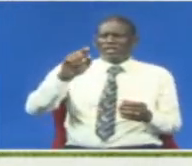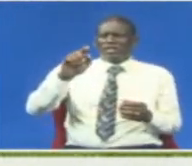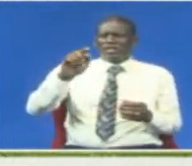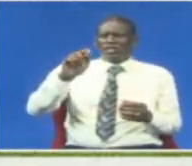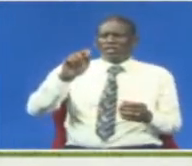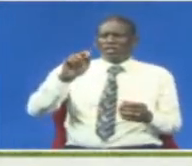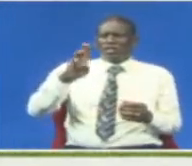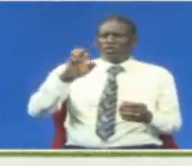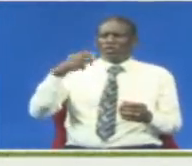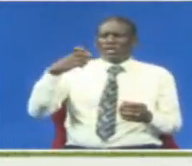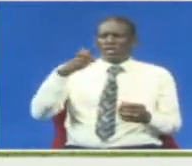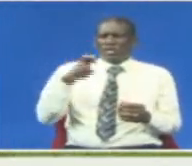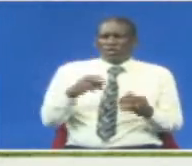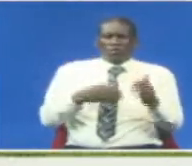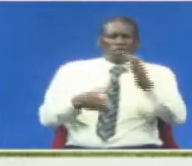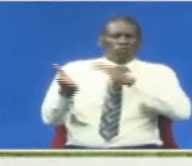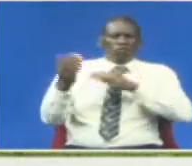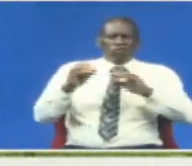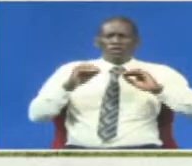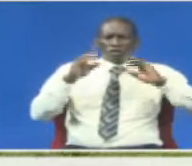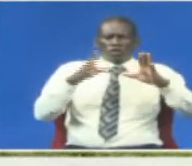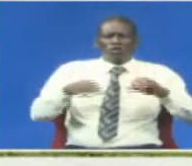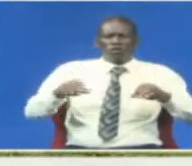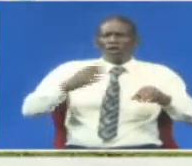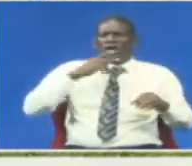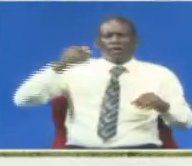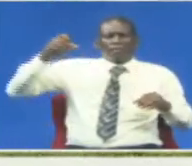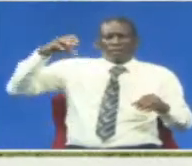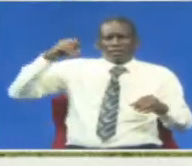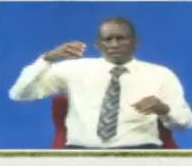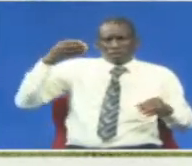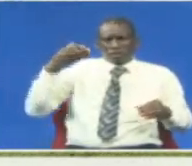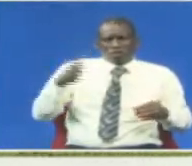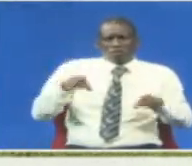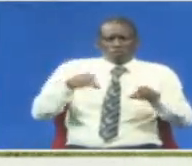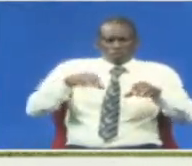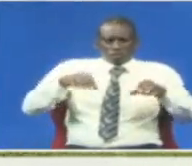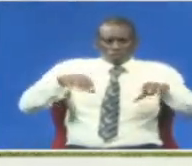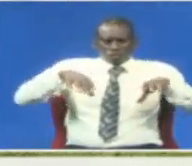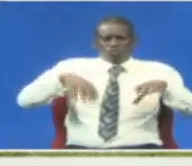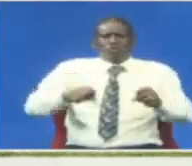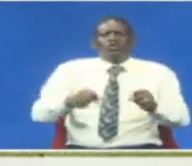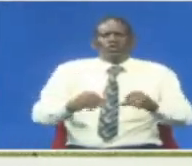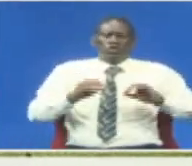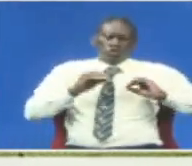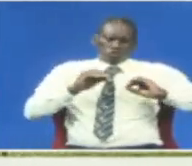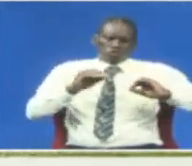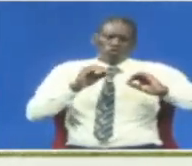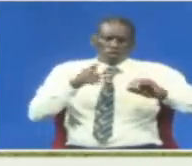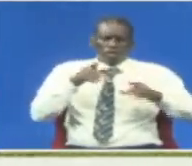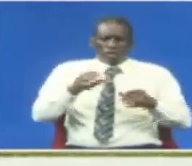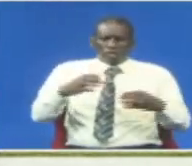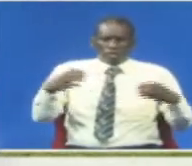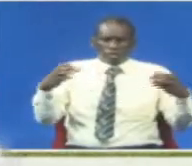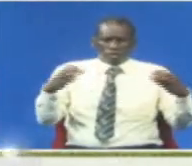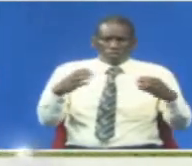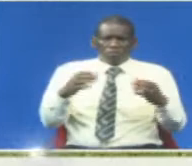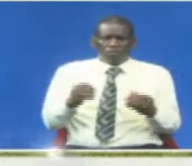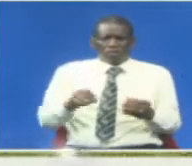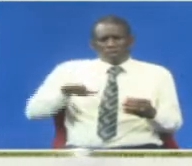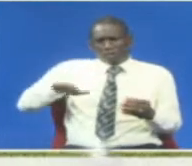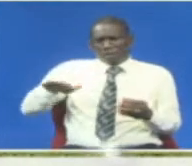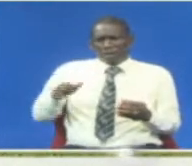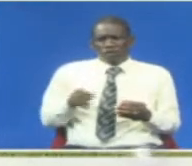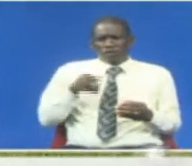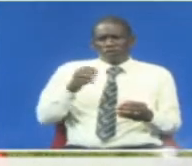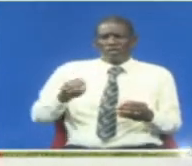ambaye aliwahi kuwa kocha wa timu ya taifa ya Harambee Stars, atachukua usukani wa kuifunza timu hiyo kwa kipindi kilichosalia cha msimu